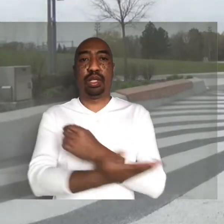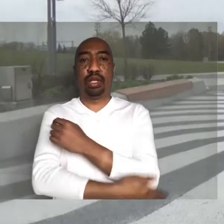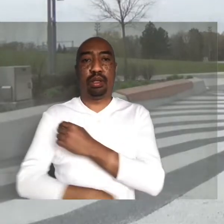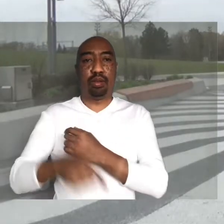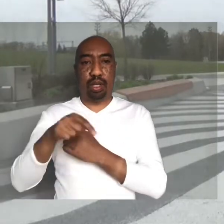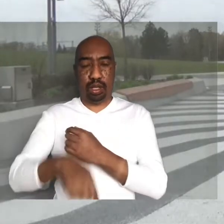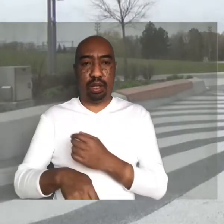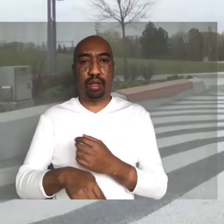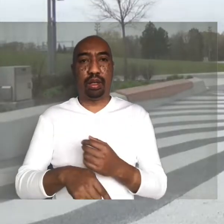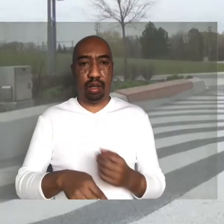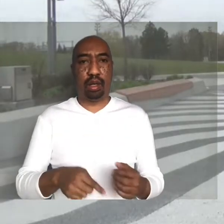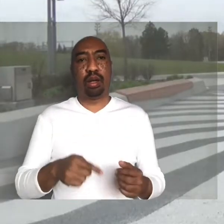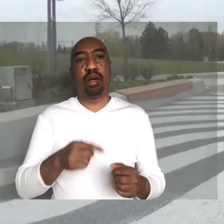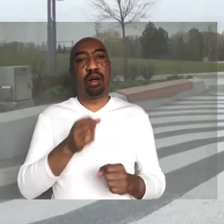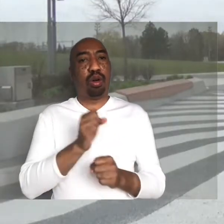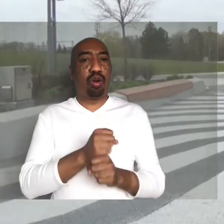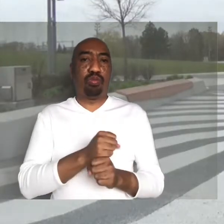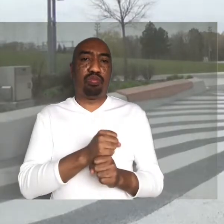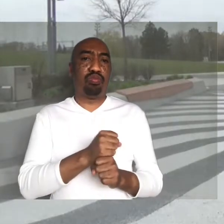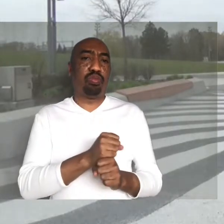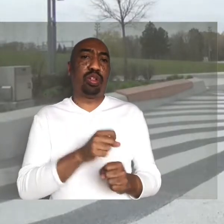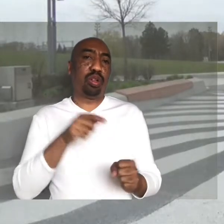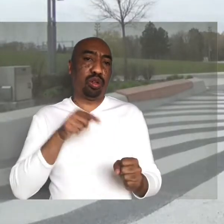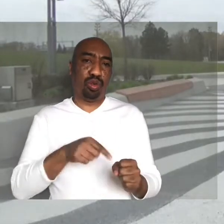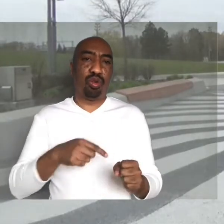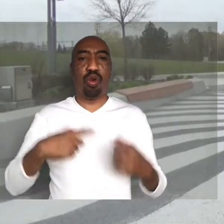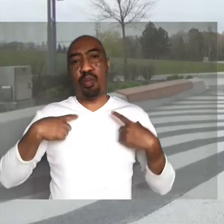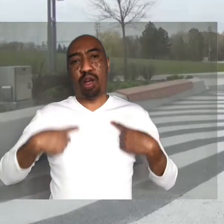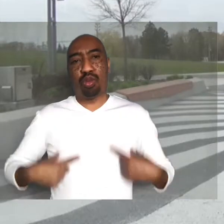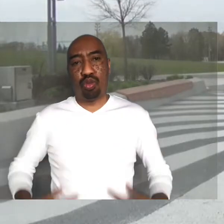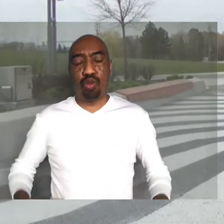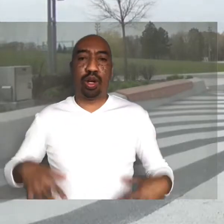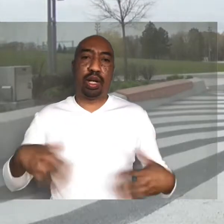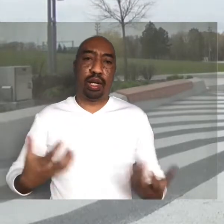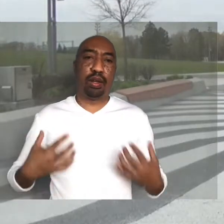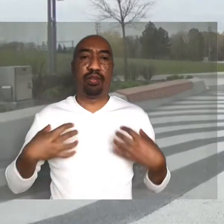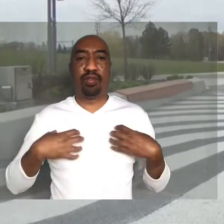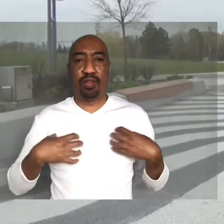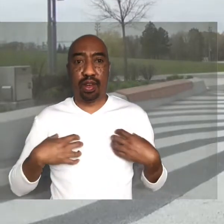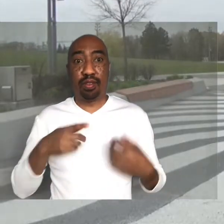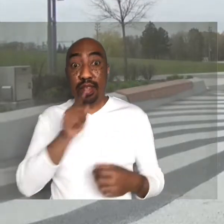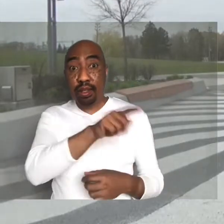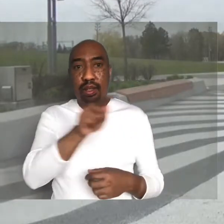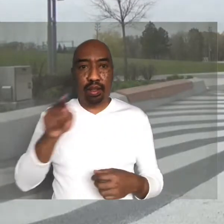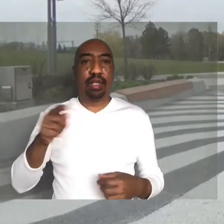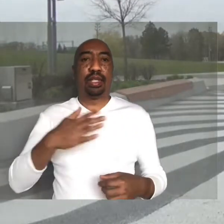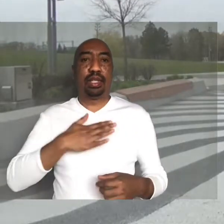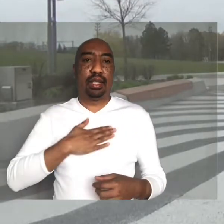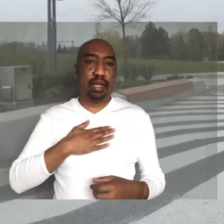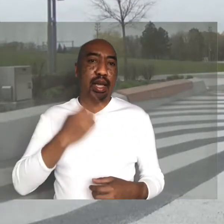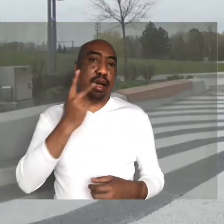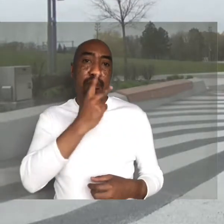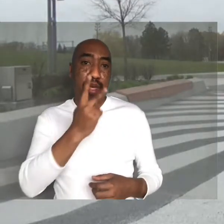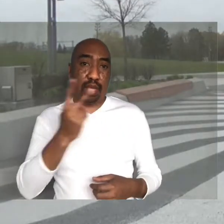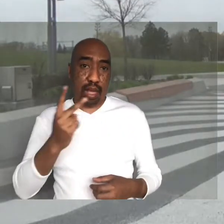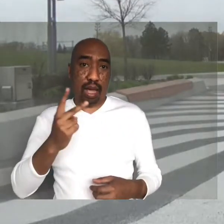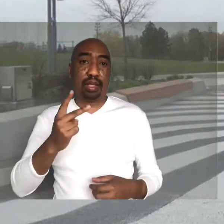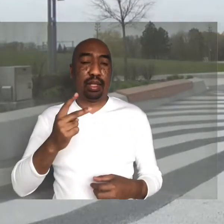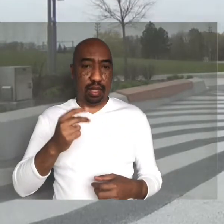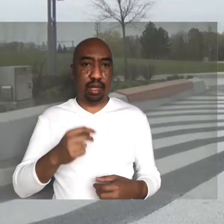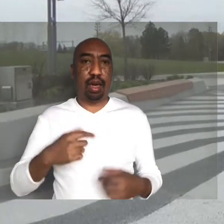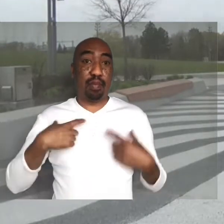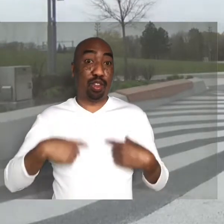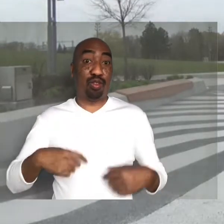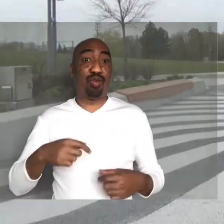voalohany dia mahakasika ny annuaire ny théologianina sy ny pastora izay miasa ao anivon'ny sahany